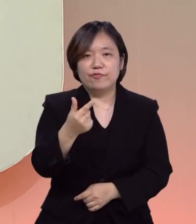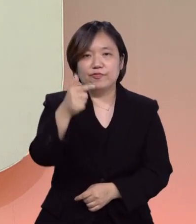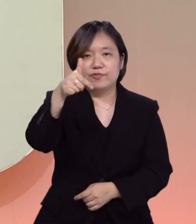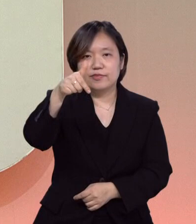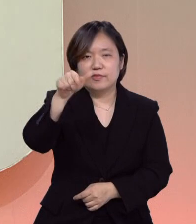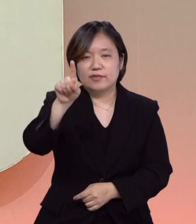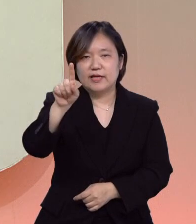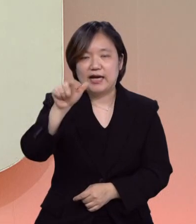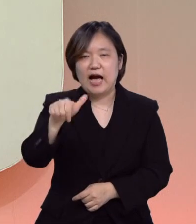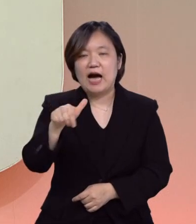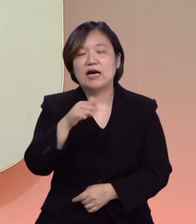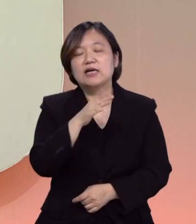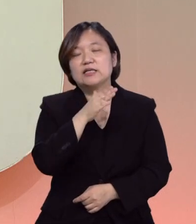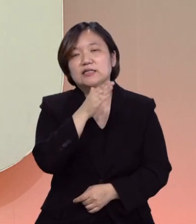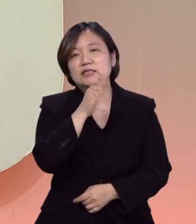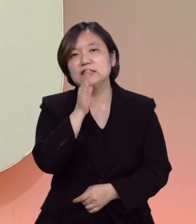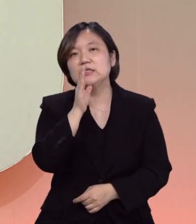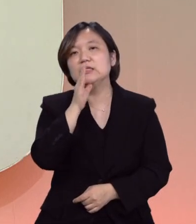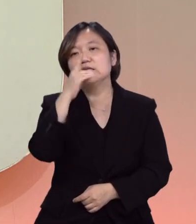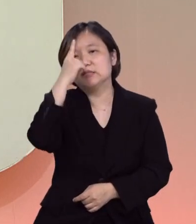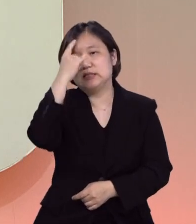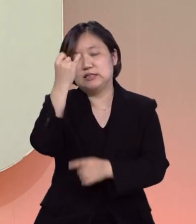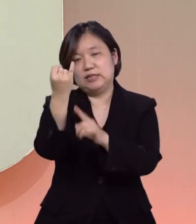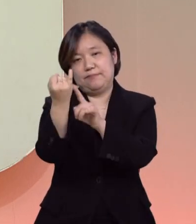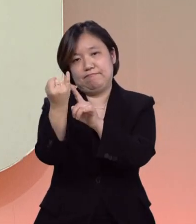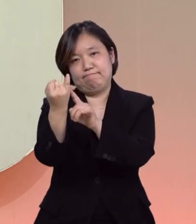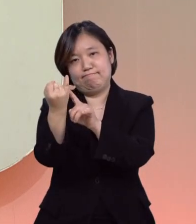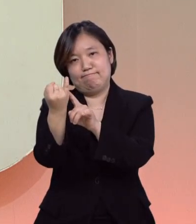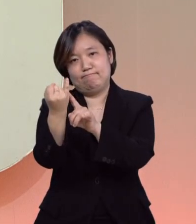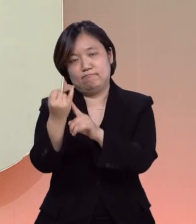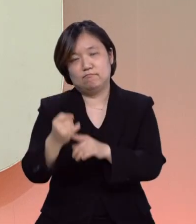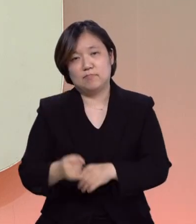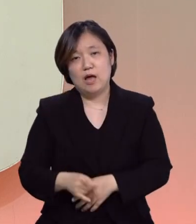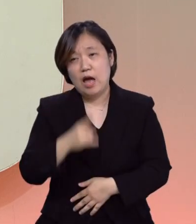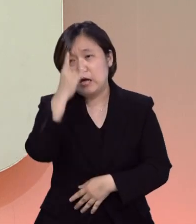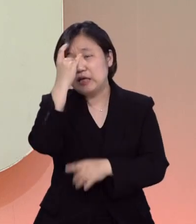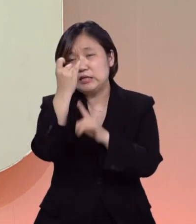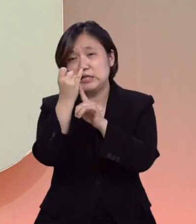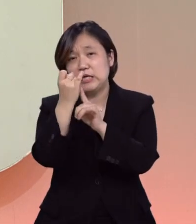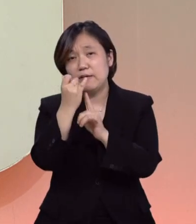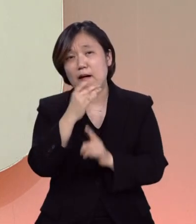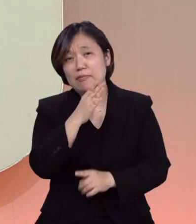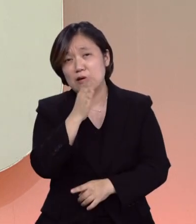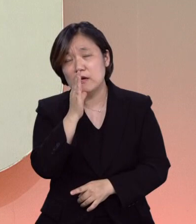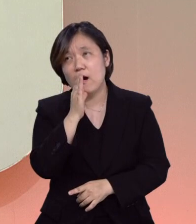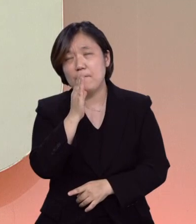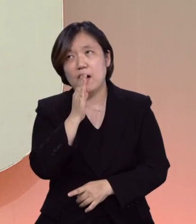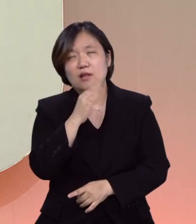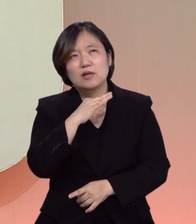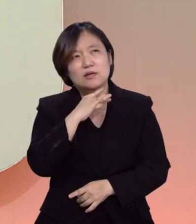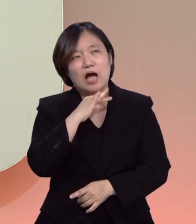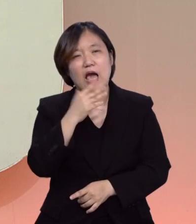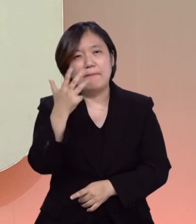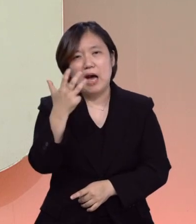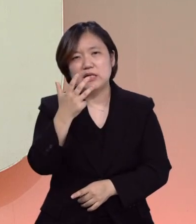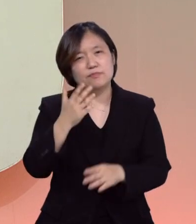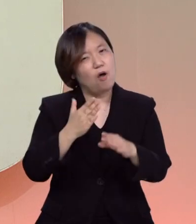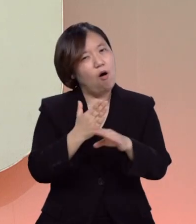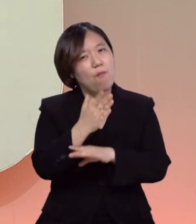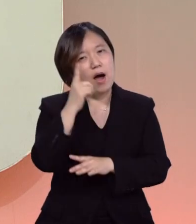스님 형각이란 법명이 많아요 근데 제 연세가 80이 넘으신 노비군이 스님이세요 강릉